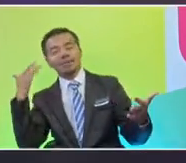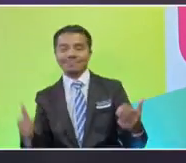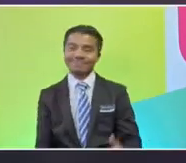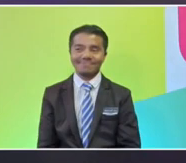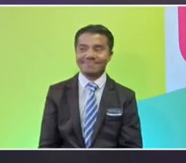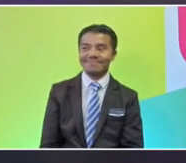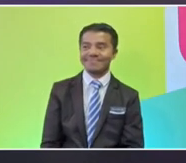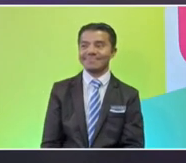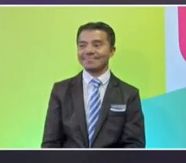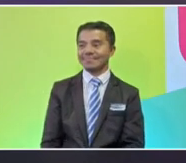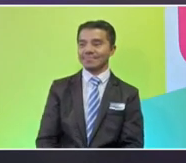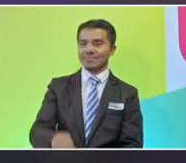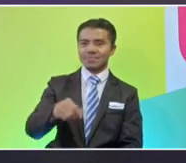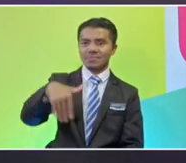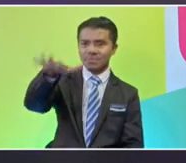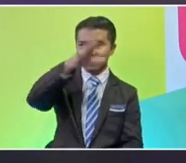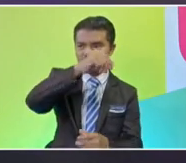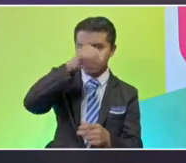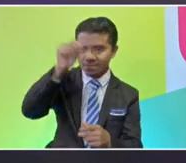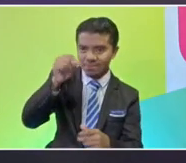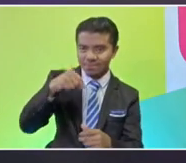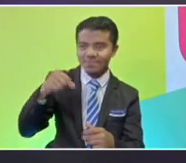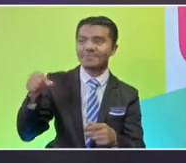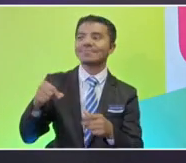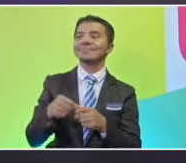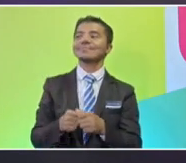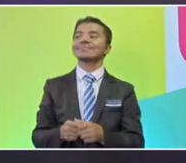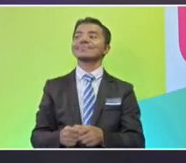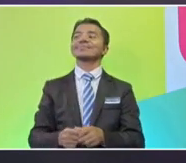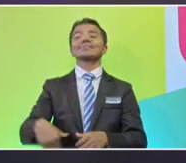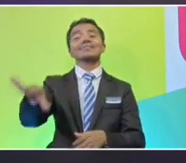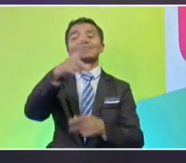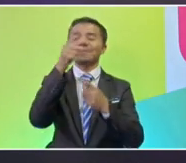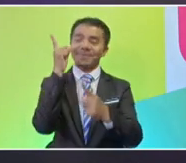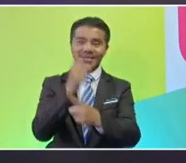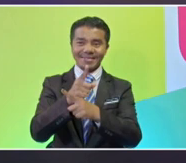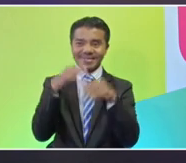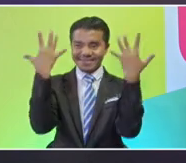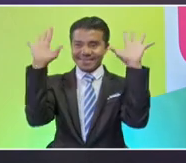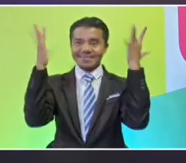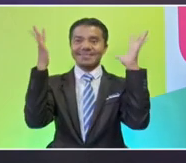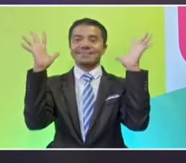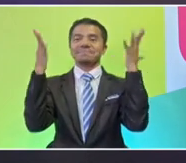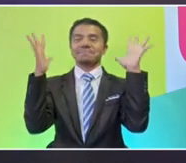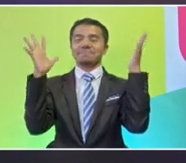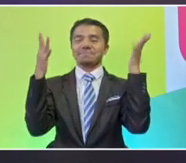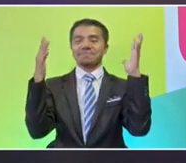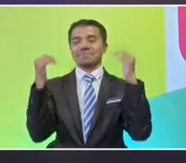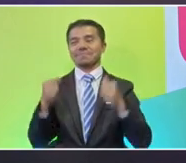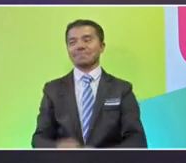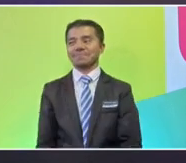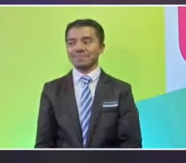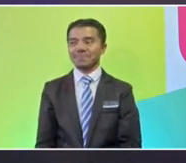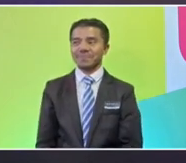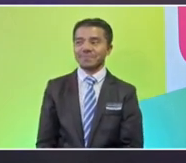Wow betul betul betul betul betul betul betul Tepuk tangan untuk Hani f oke Hanif